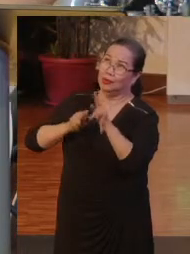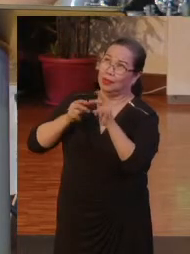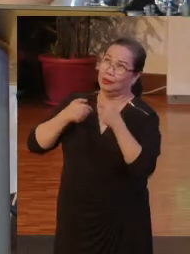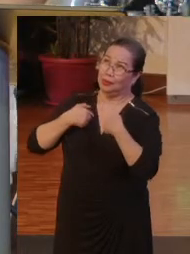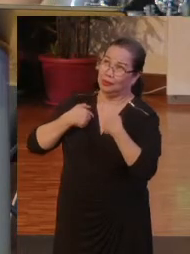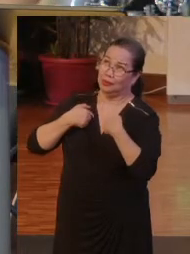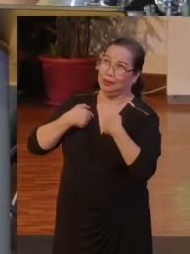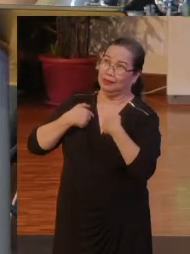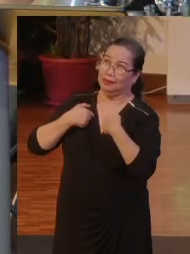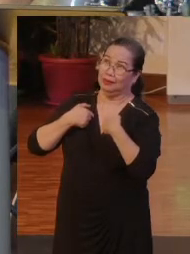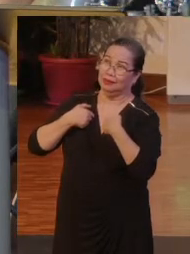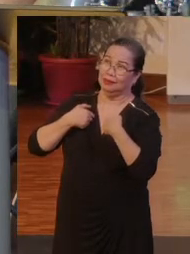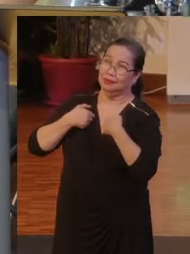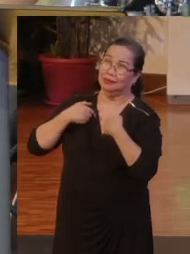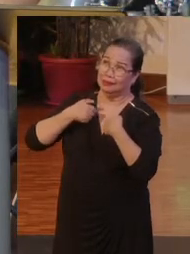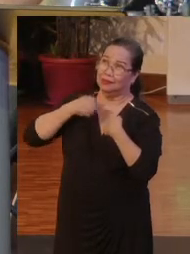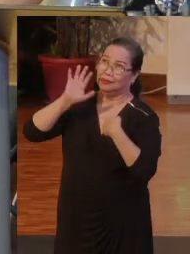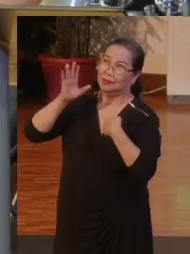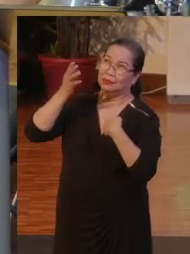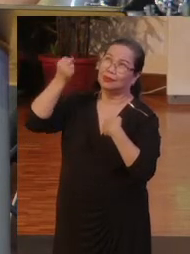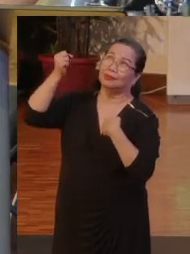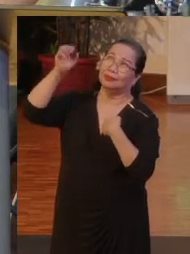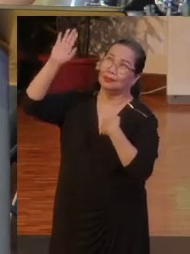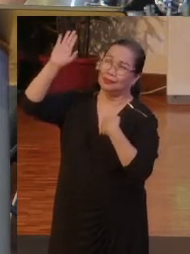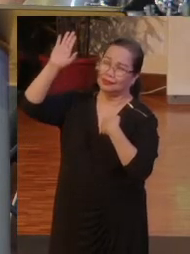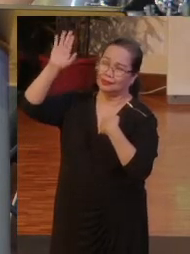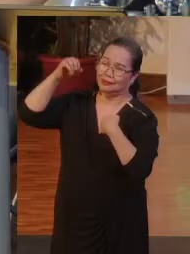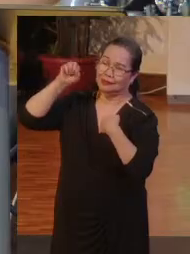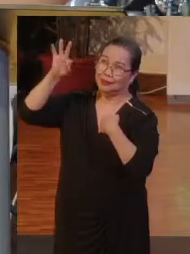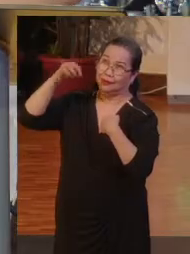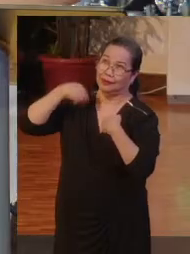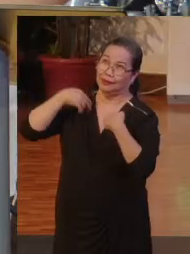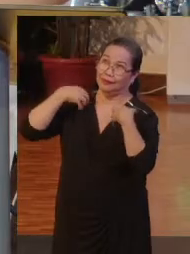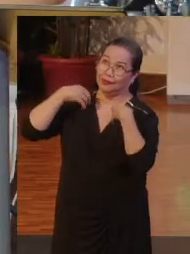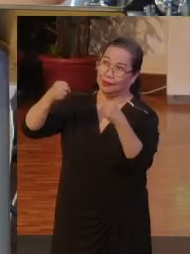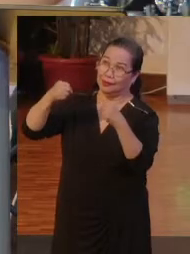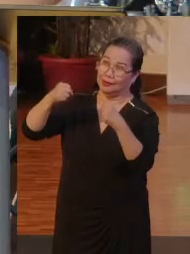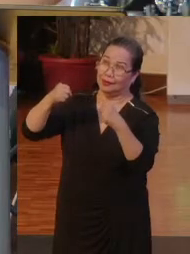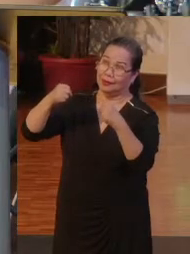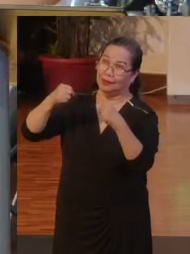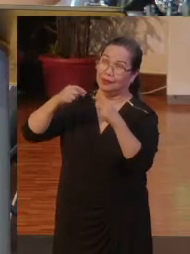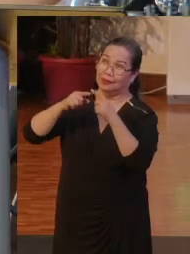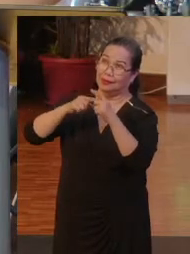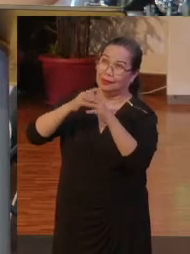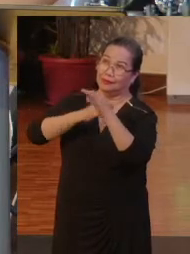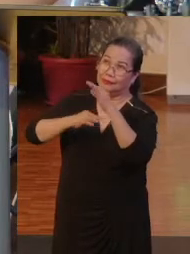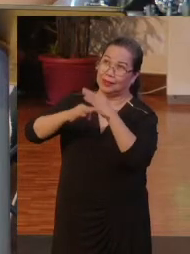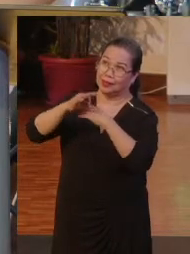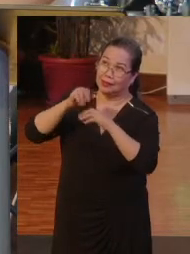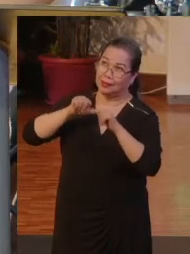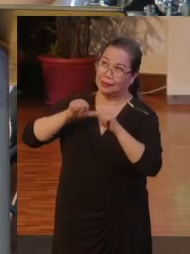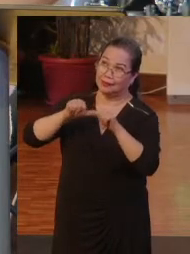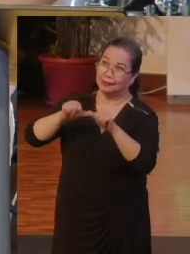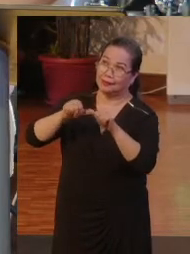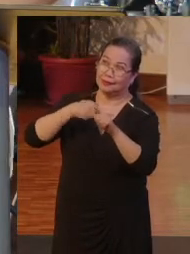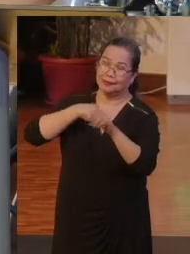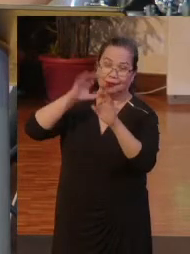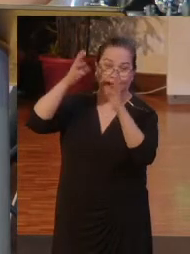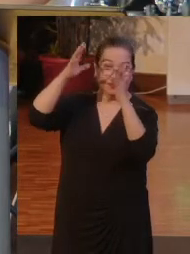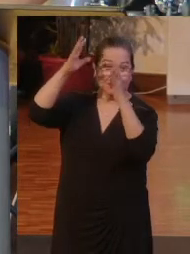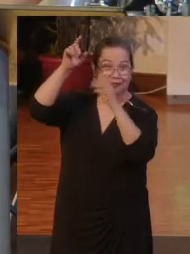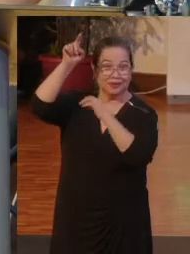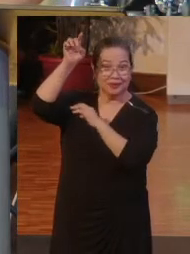akin, ako ay nasa iyo. Kung ako'y pagalingin mo at lumakas ang aking mga paa, purihin